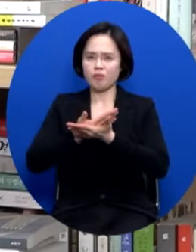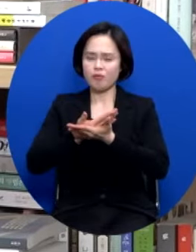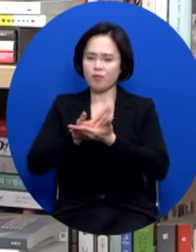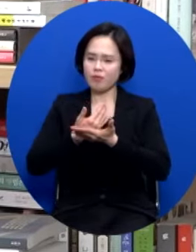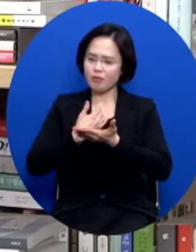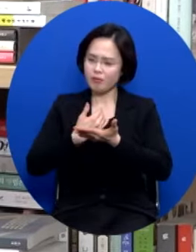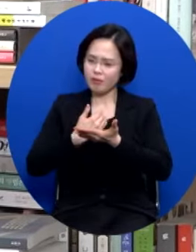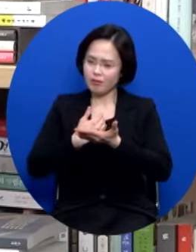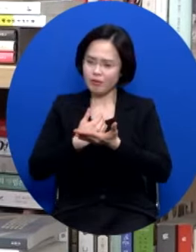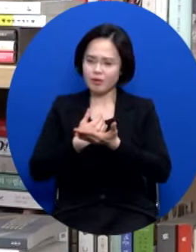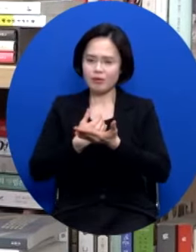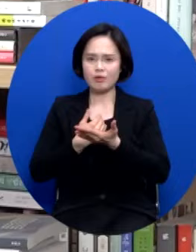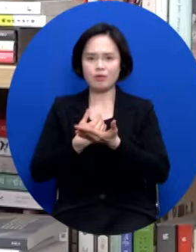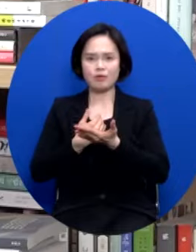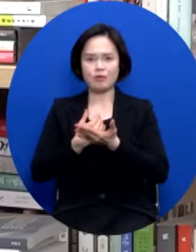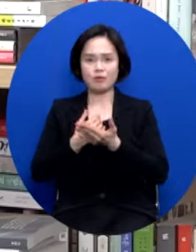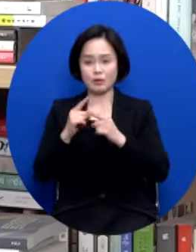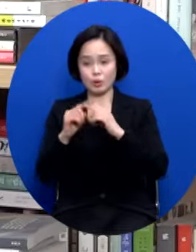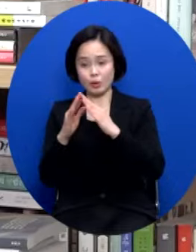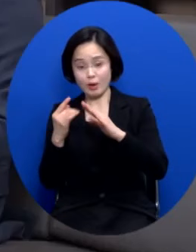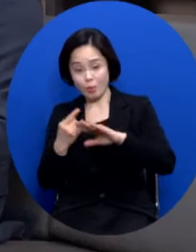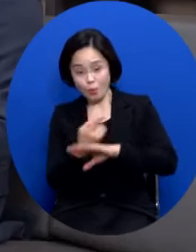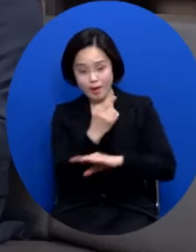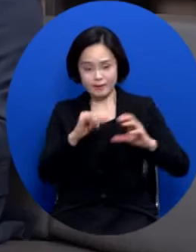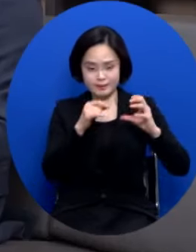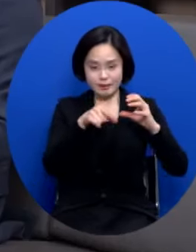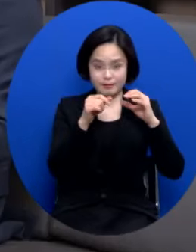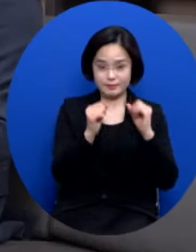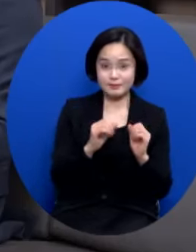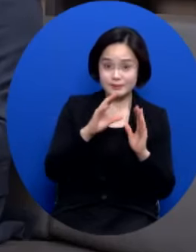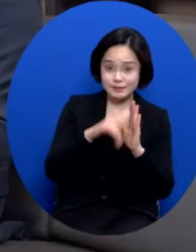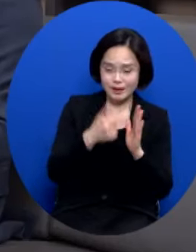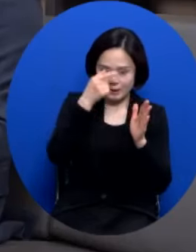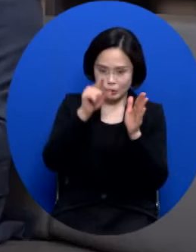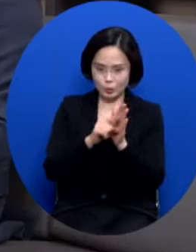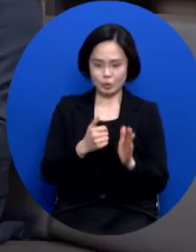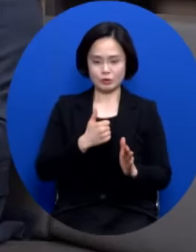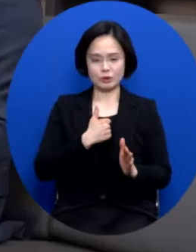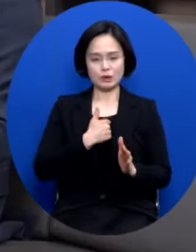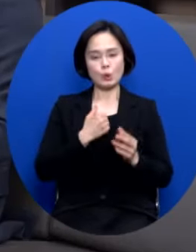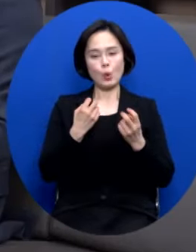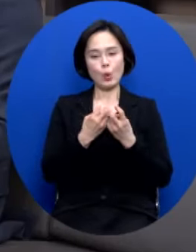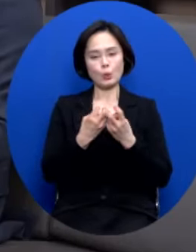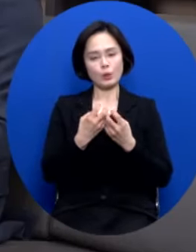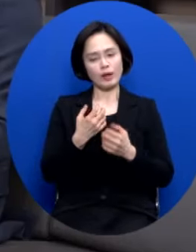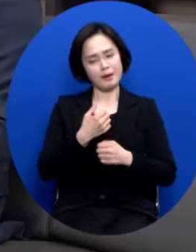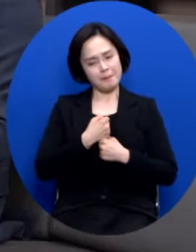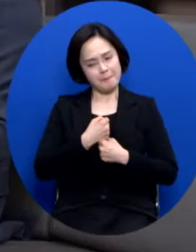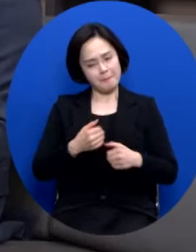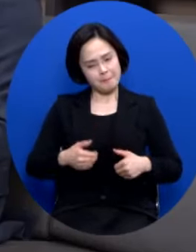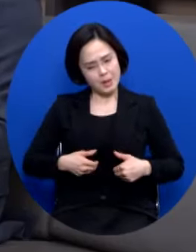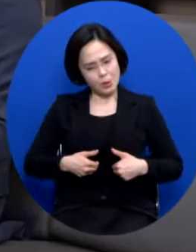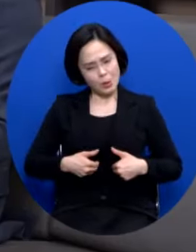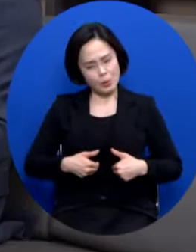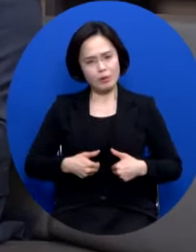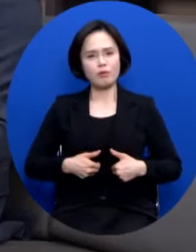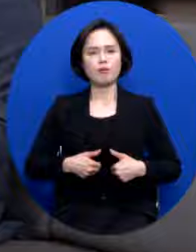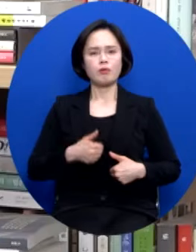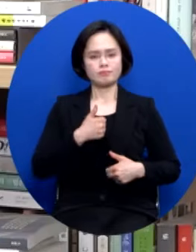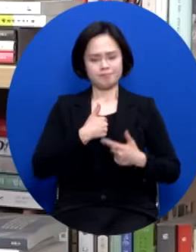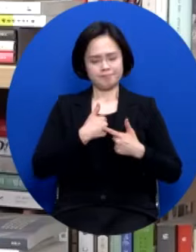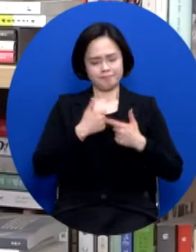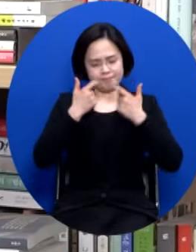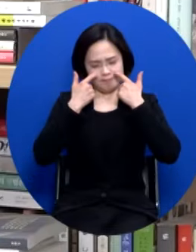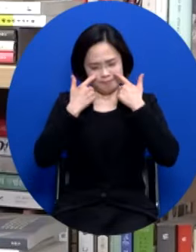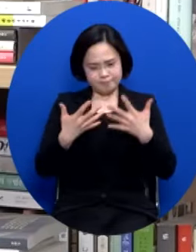될까? 이거는 크리스천 월드뷰인 것 같습니다. 첫째는 인본주의에 대항하기 위해서 우리의 정체성이 확실해야 되고 또 우리가